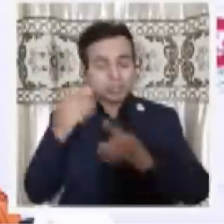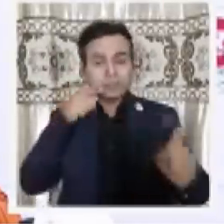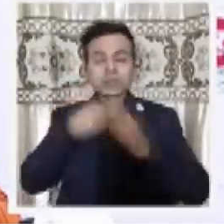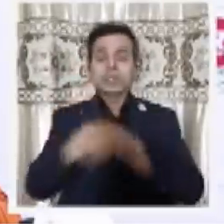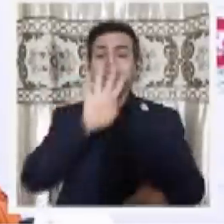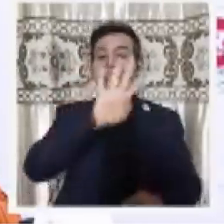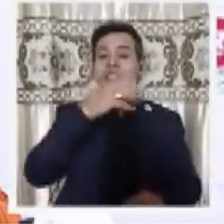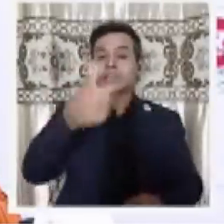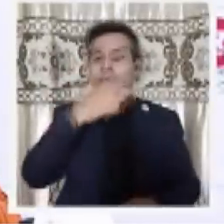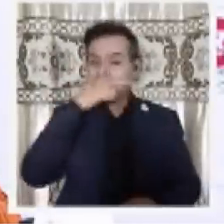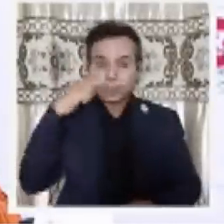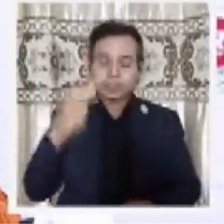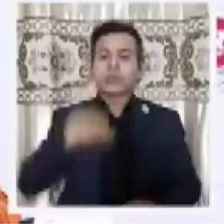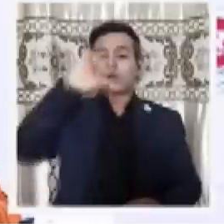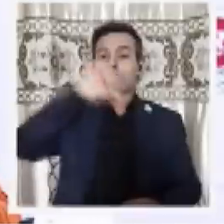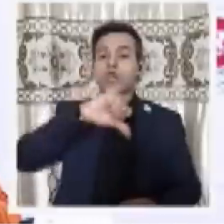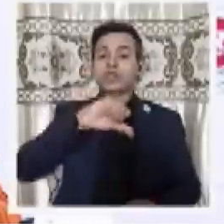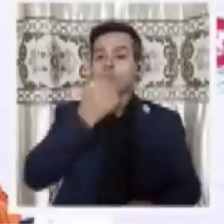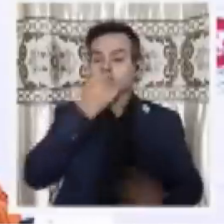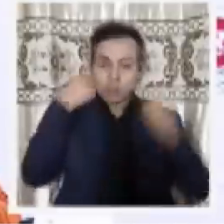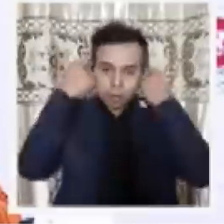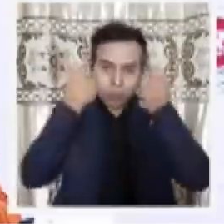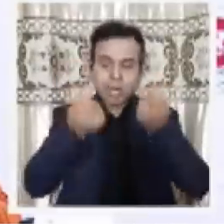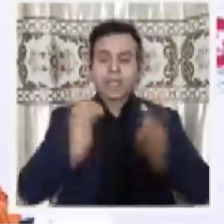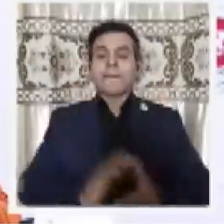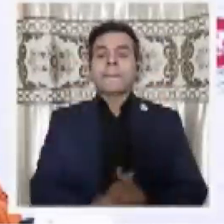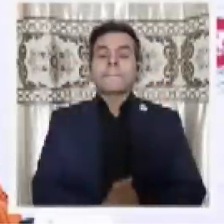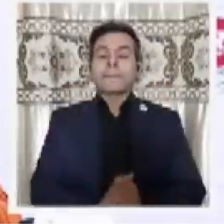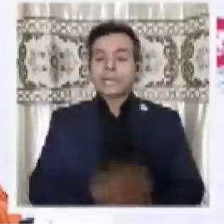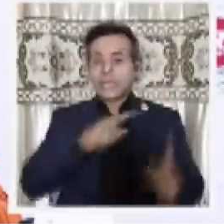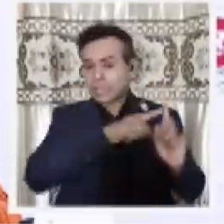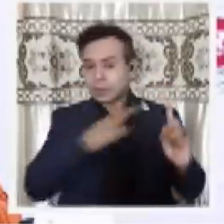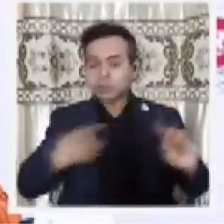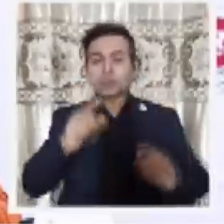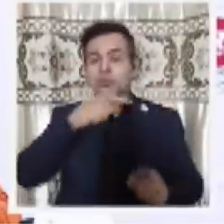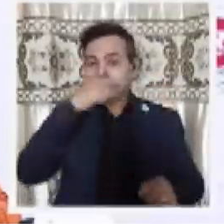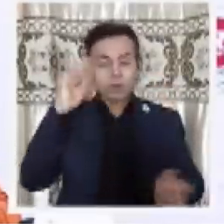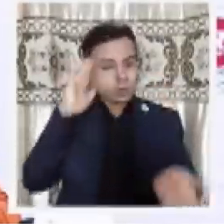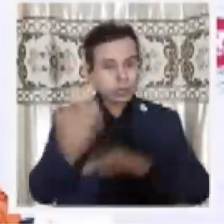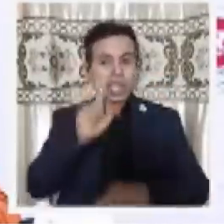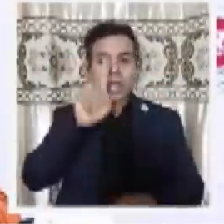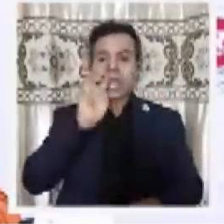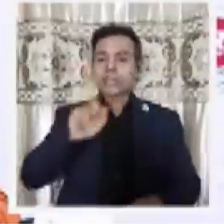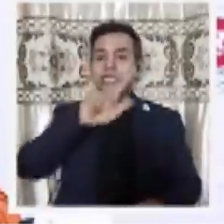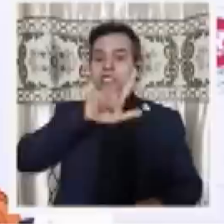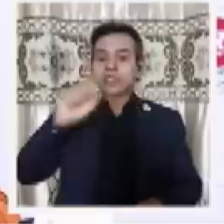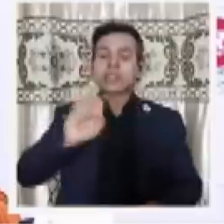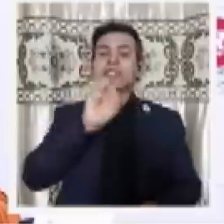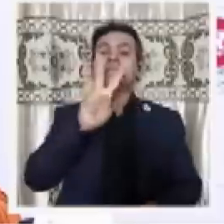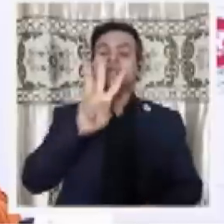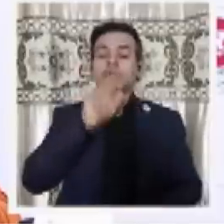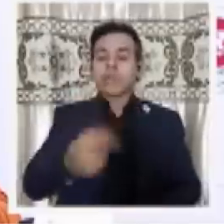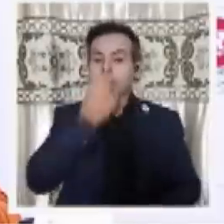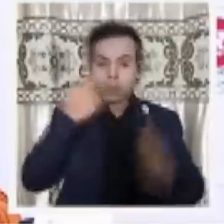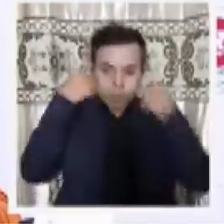2,151 জন। শনাক্ত বিবেচনায় মৃত্যুর হার 1.28%। যারা মৃত্যুবরণ করেছেন তাদের মধ্যে 46 জন পুরুষ,